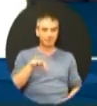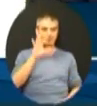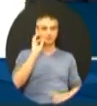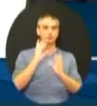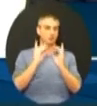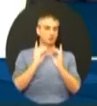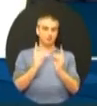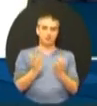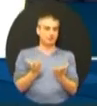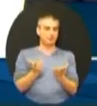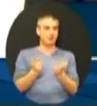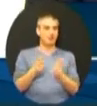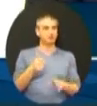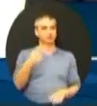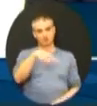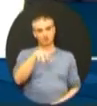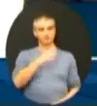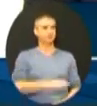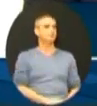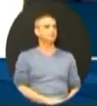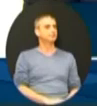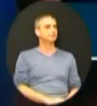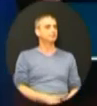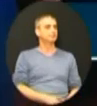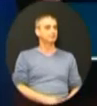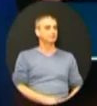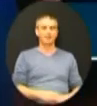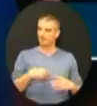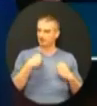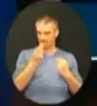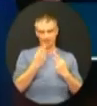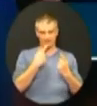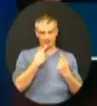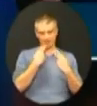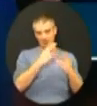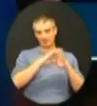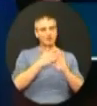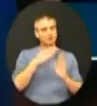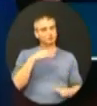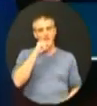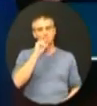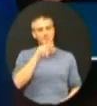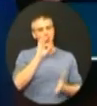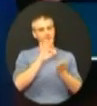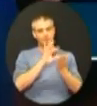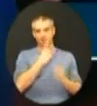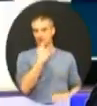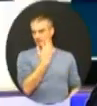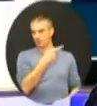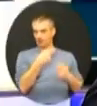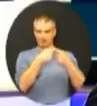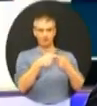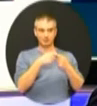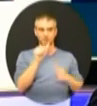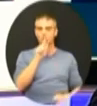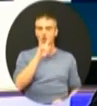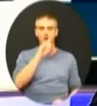את הדרך לאפשר לשרים להצ יחס להכל ני רוצה גם שתיגע גם במה שהזכיר פה חבר